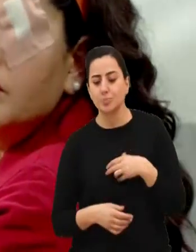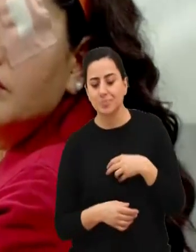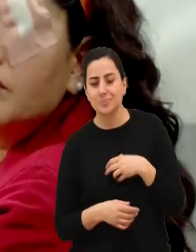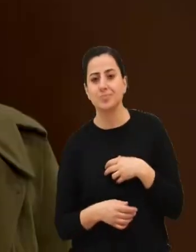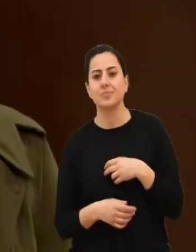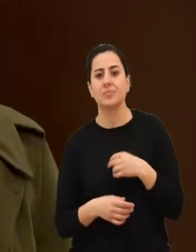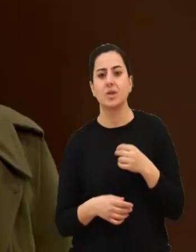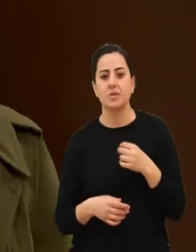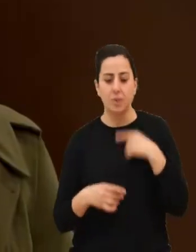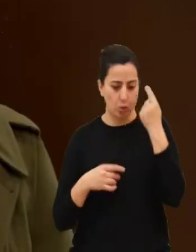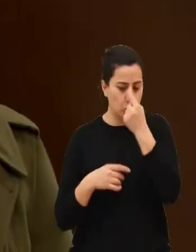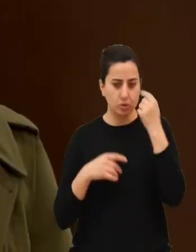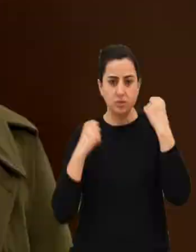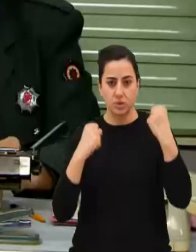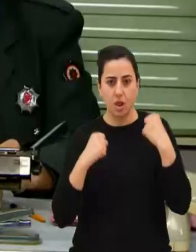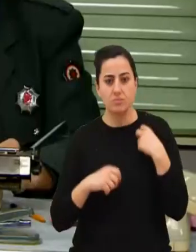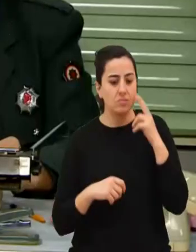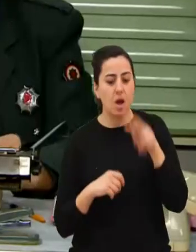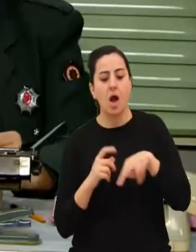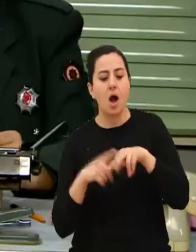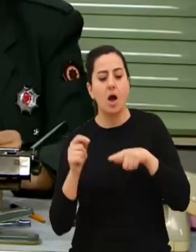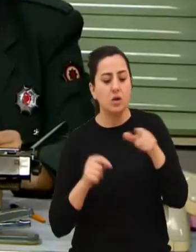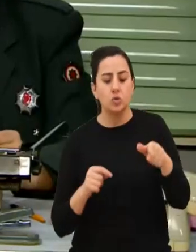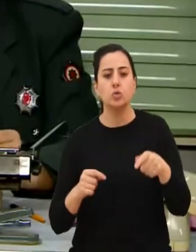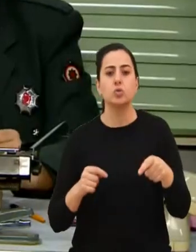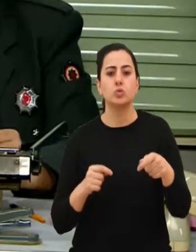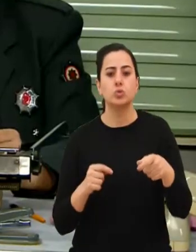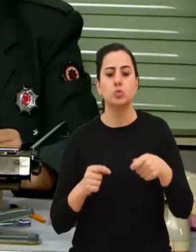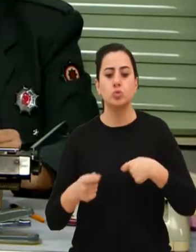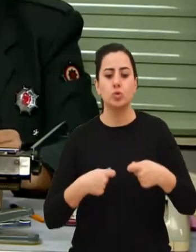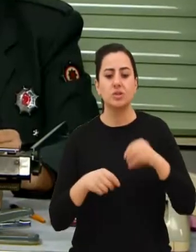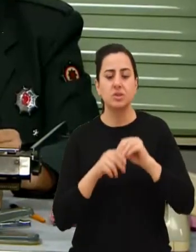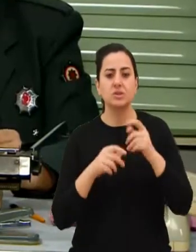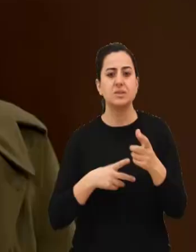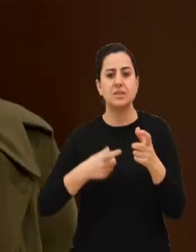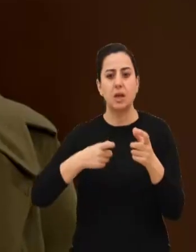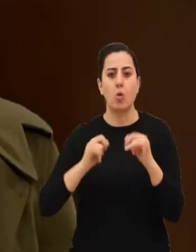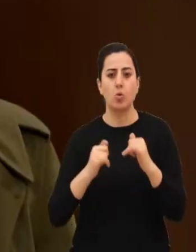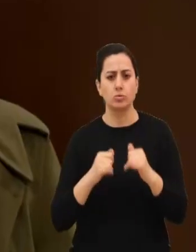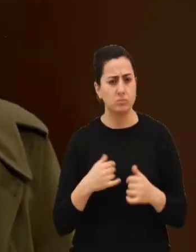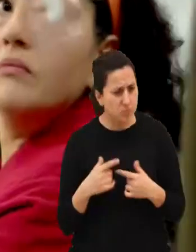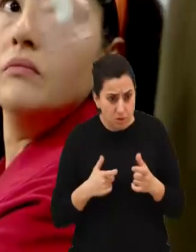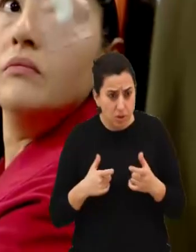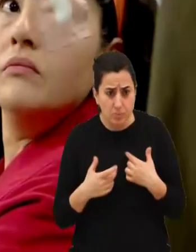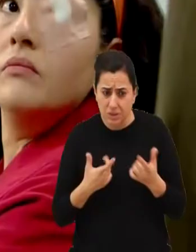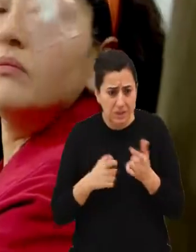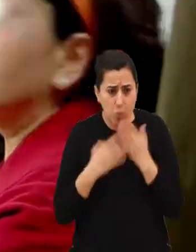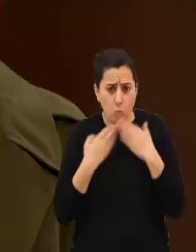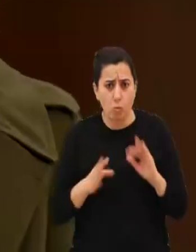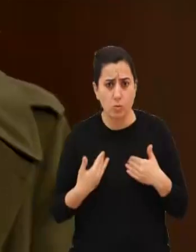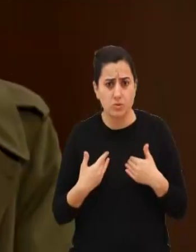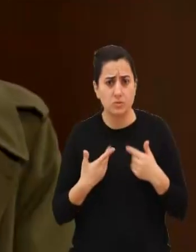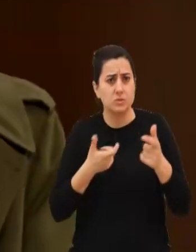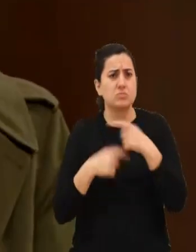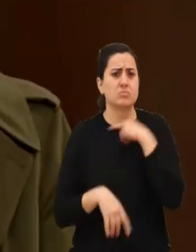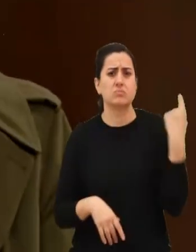O anda iki gözüm de sağlamdı. Ali isimli şahıs dükkanında ürettiği silahlarla oynamaktaydı. Silah mı? Silah mı?